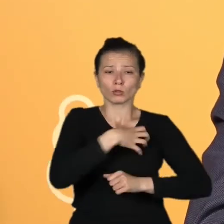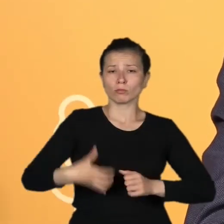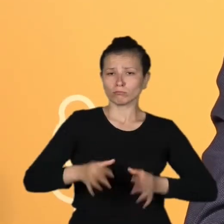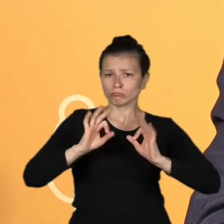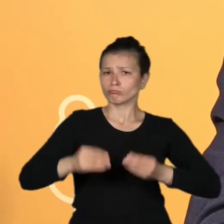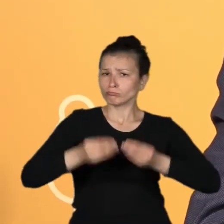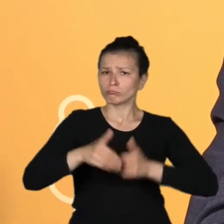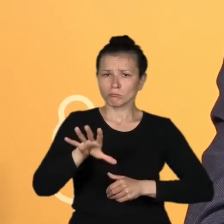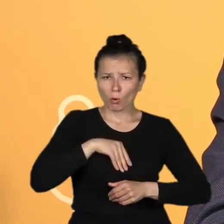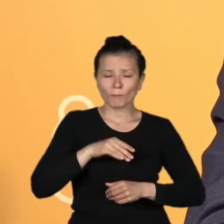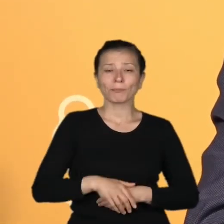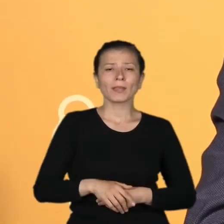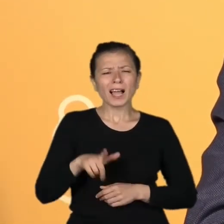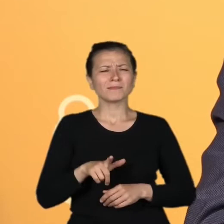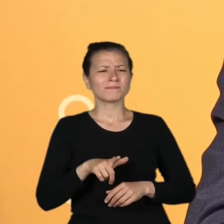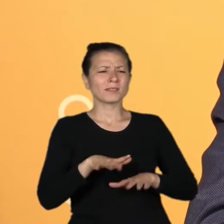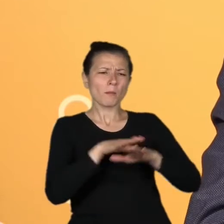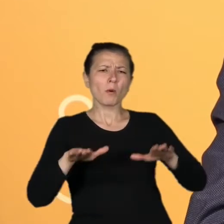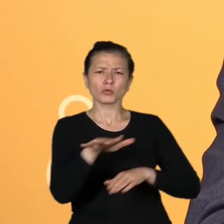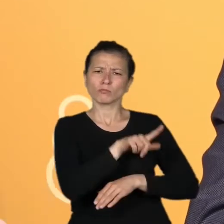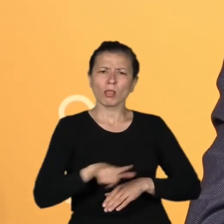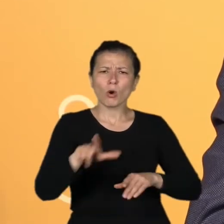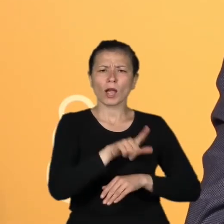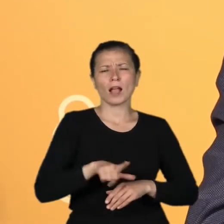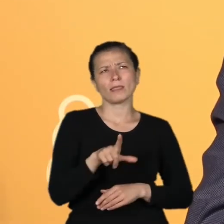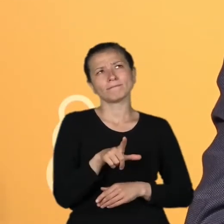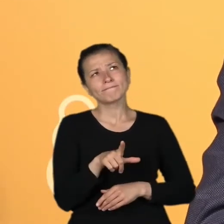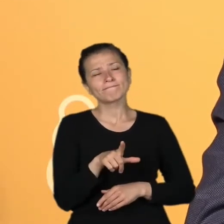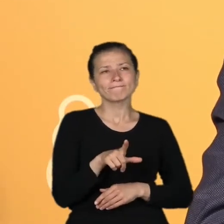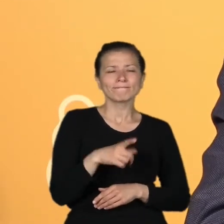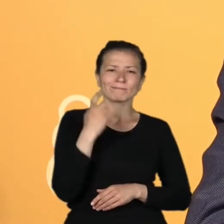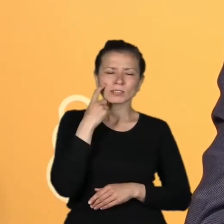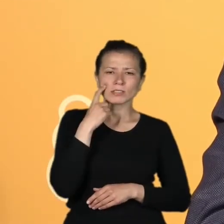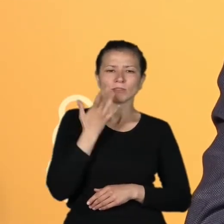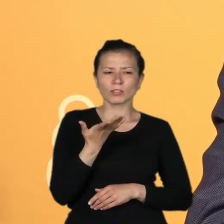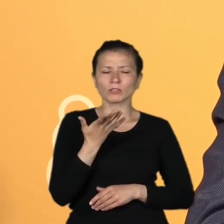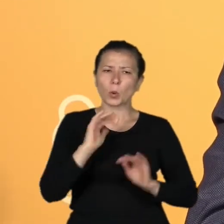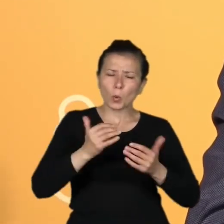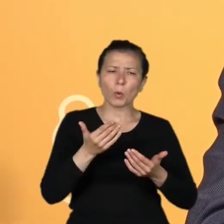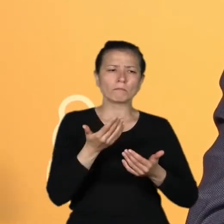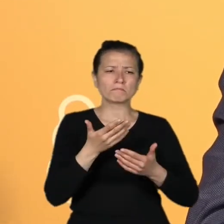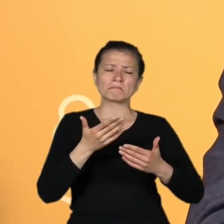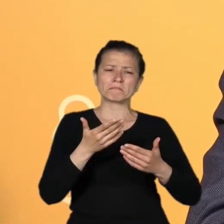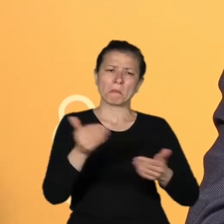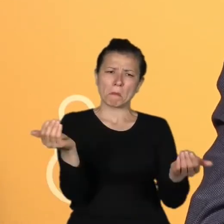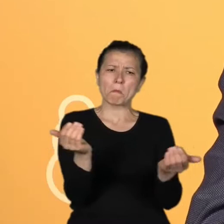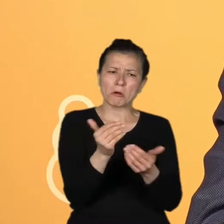funkcjonować. Ale na poziomie lokalnym najczęściej postrzega się to jako pewną zdolność do dostarczenia